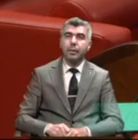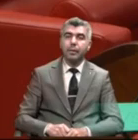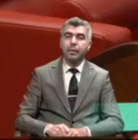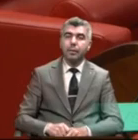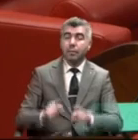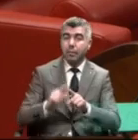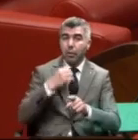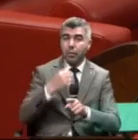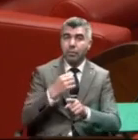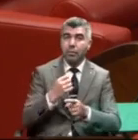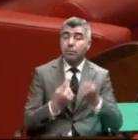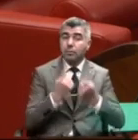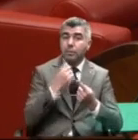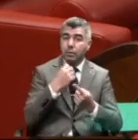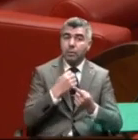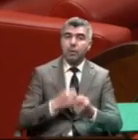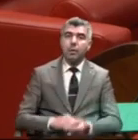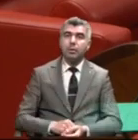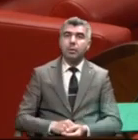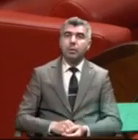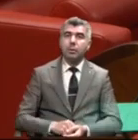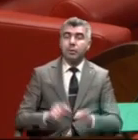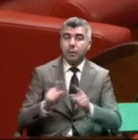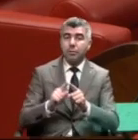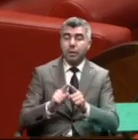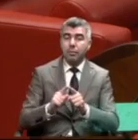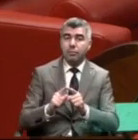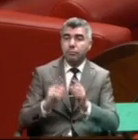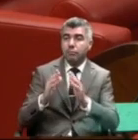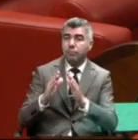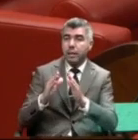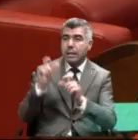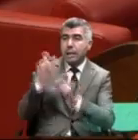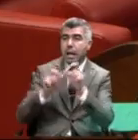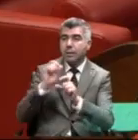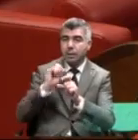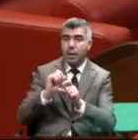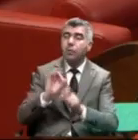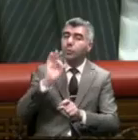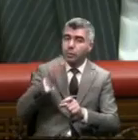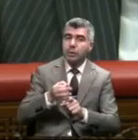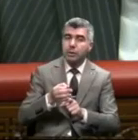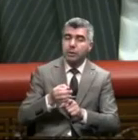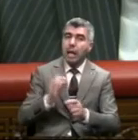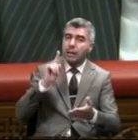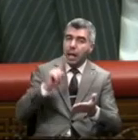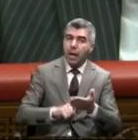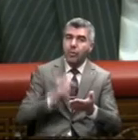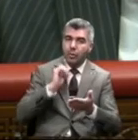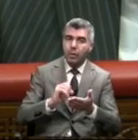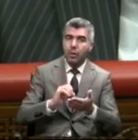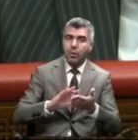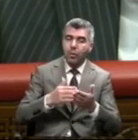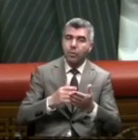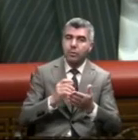خيار الى بغينا نقولو ان ساكنه بلادنا تستحق منا التفاته